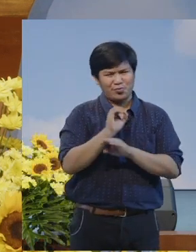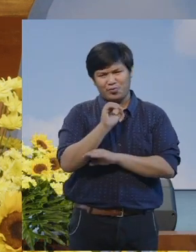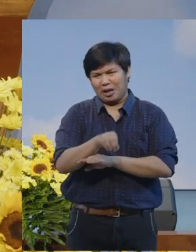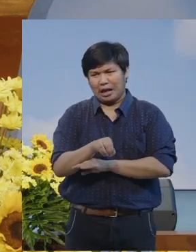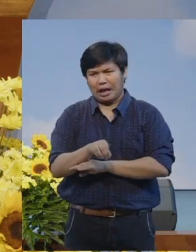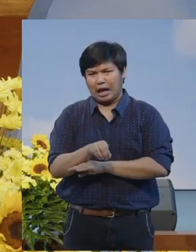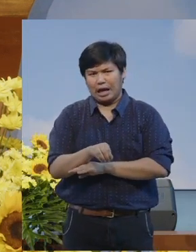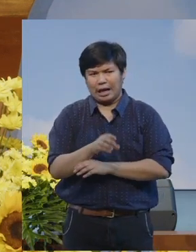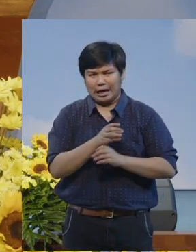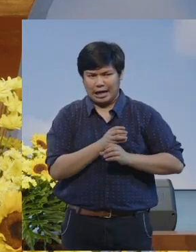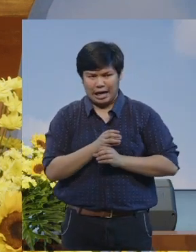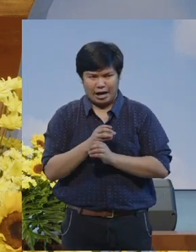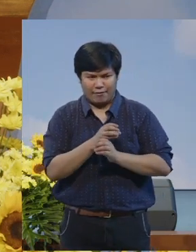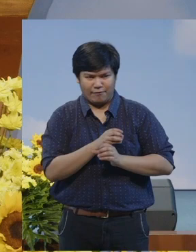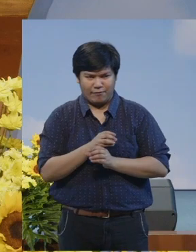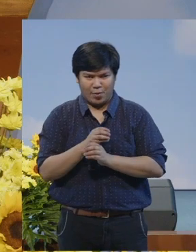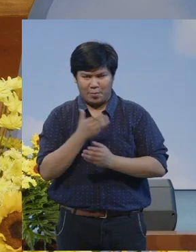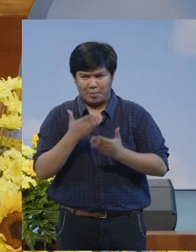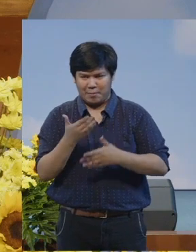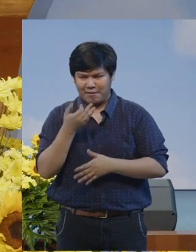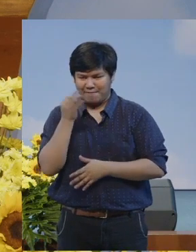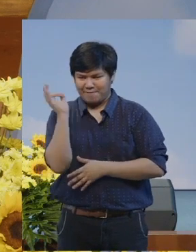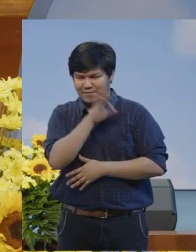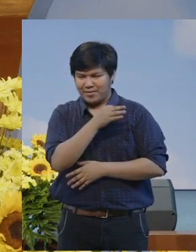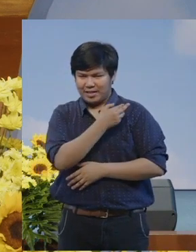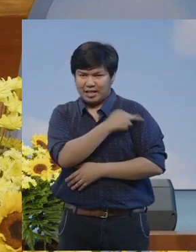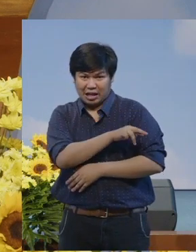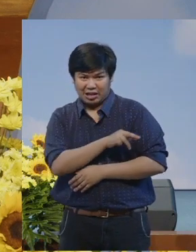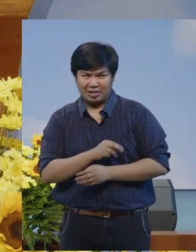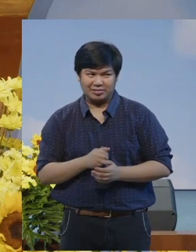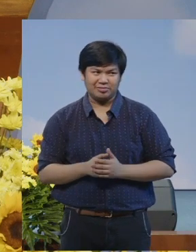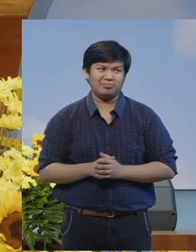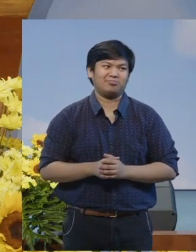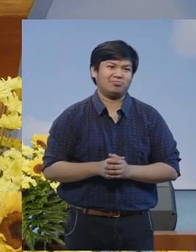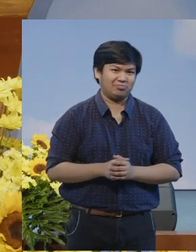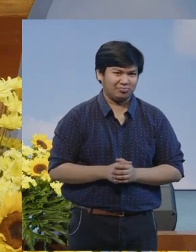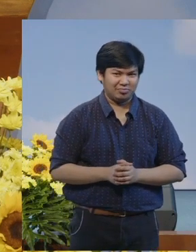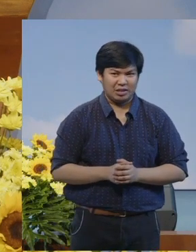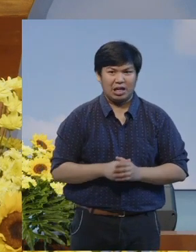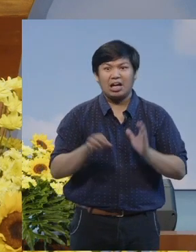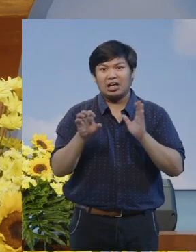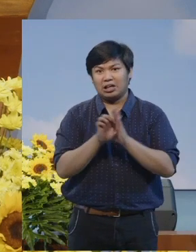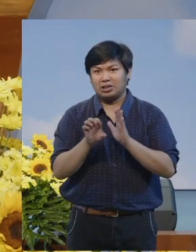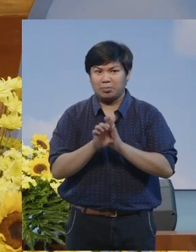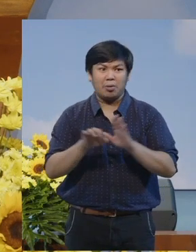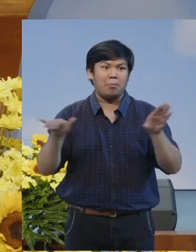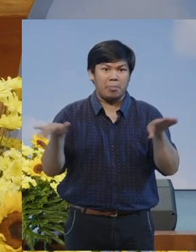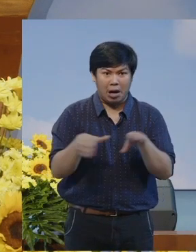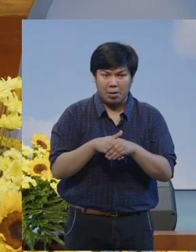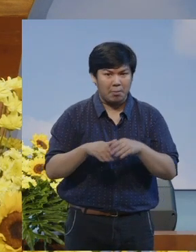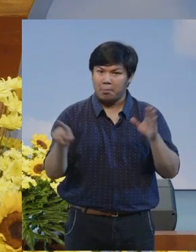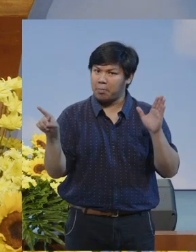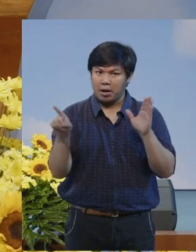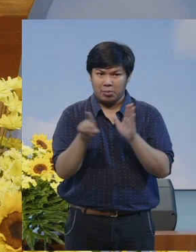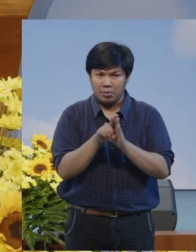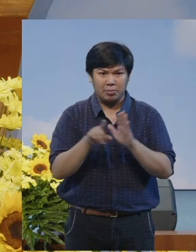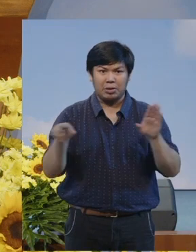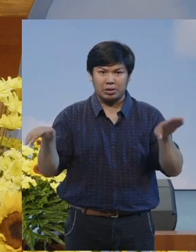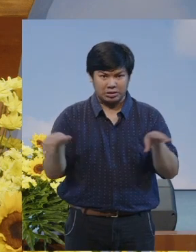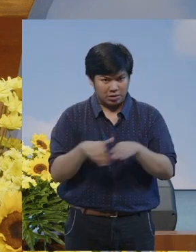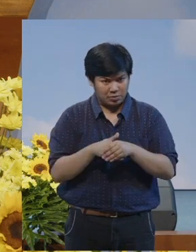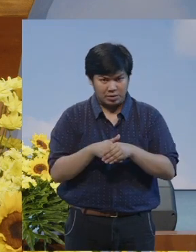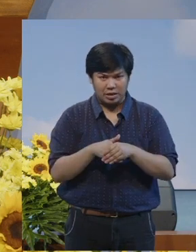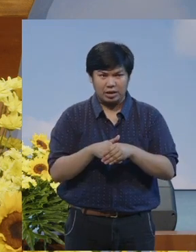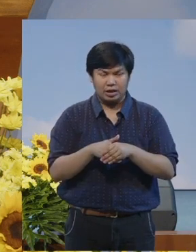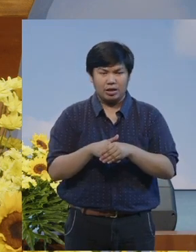kailangan gawin ito, kailangan itong araw na ito, huwag kakain ng ganyan. Bawal mag-asawa ang maglilingkod sa Panginoon.